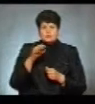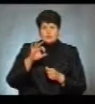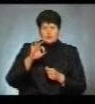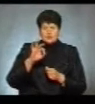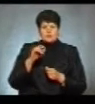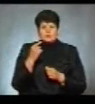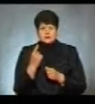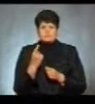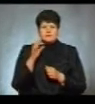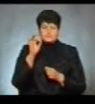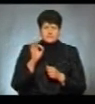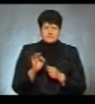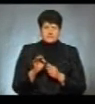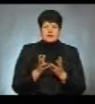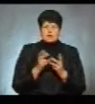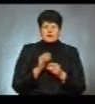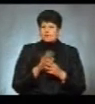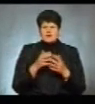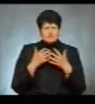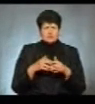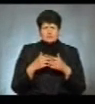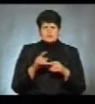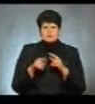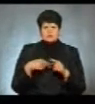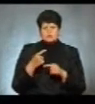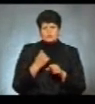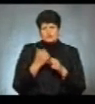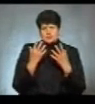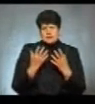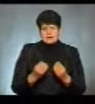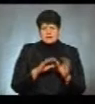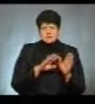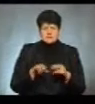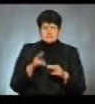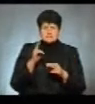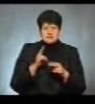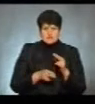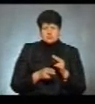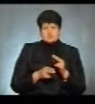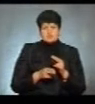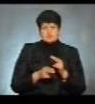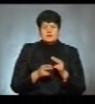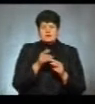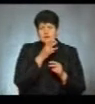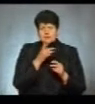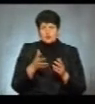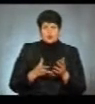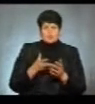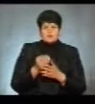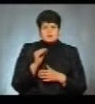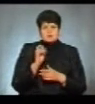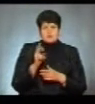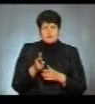0,01%. Нарахування буде проходити автоматично з наступного робочого дня, після завершення граничного терміну для оплати комунальних